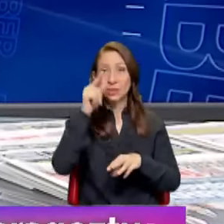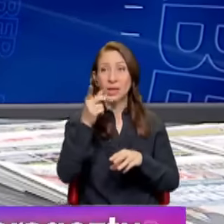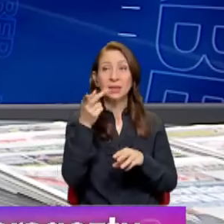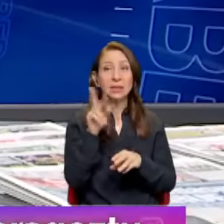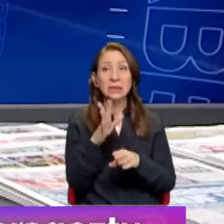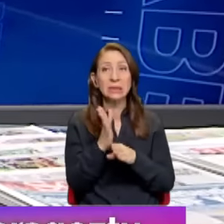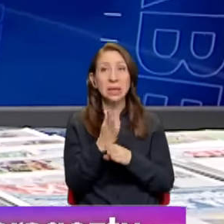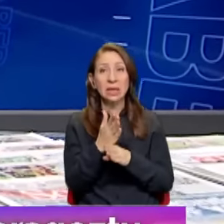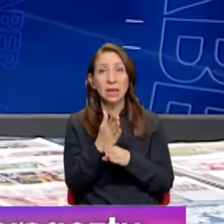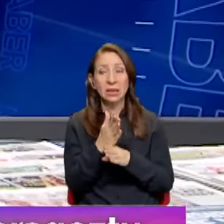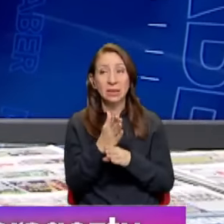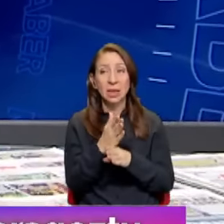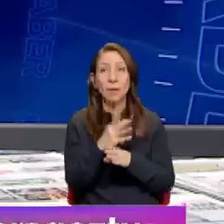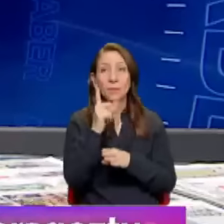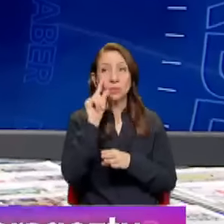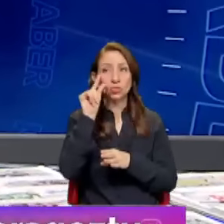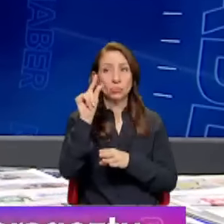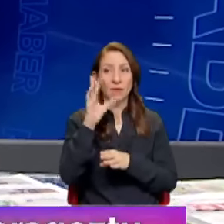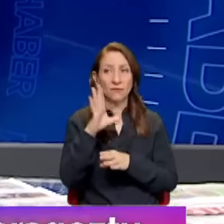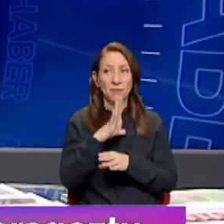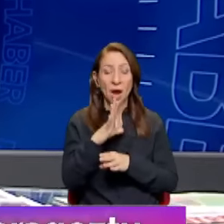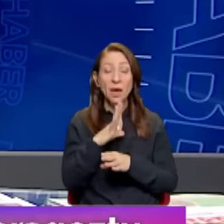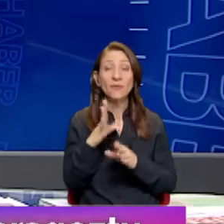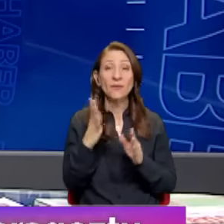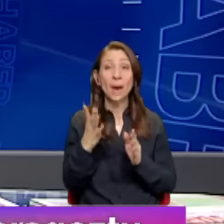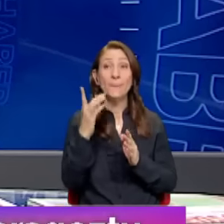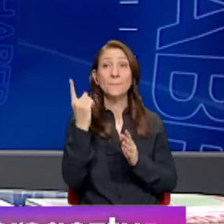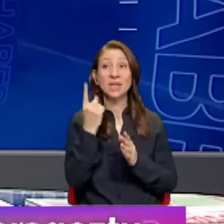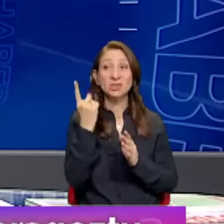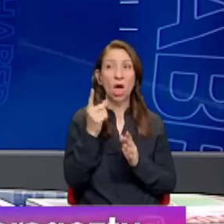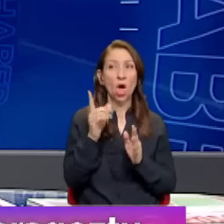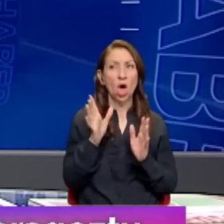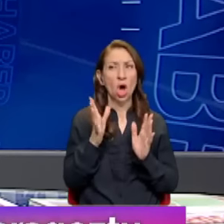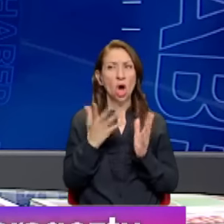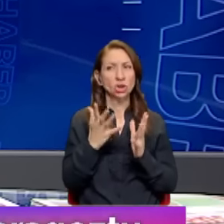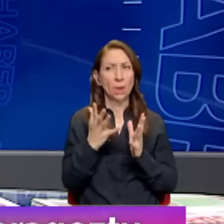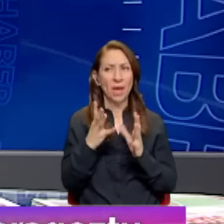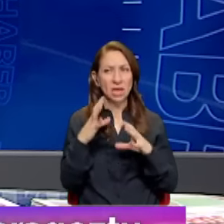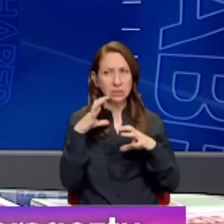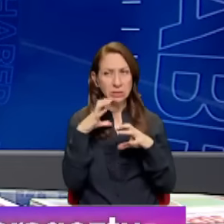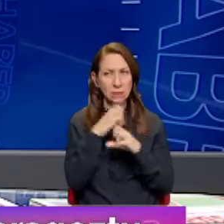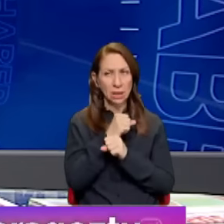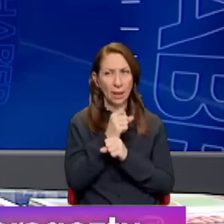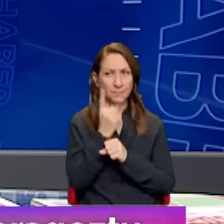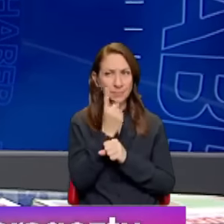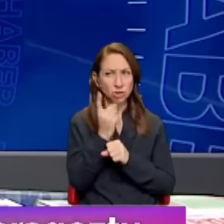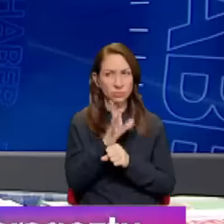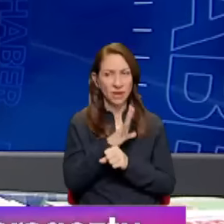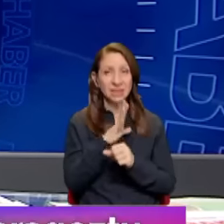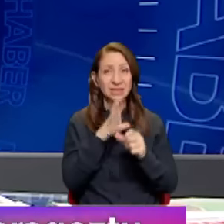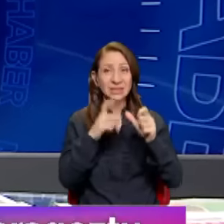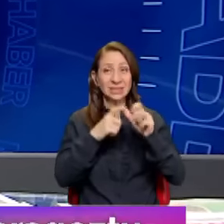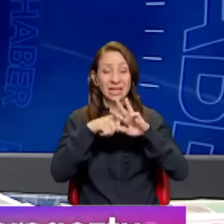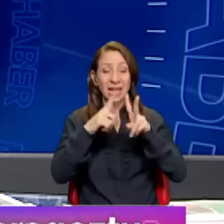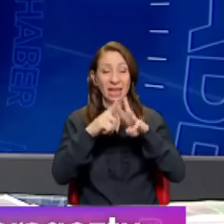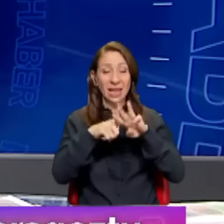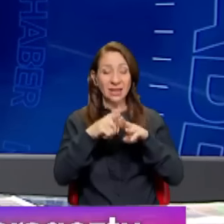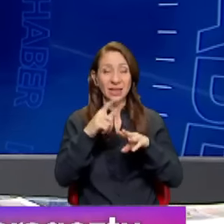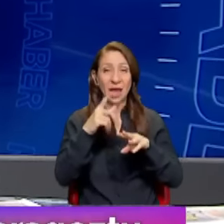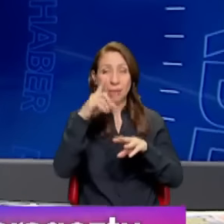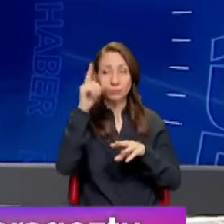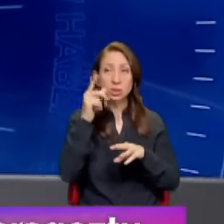neden kaybetti bir şüphe var ve bir de acaba saklanan bir sır mı var Selen hemşirenin